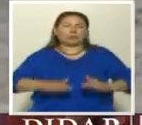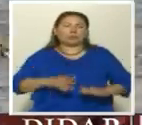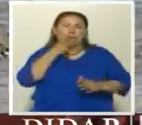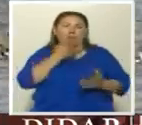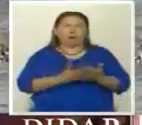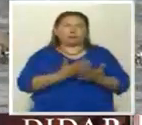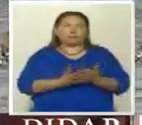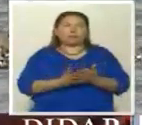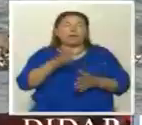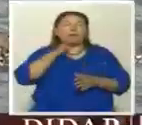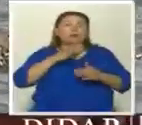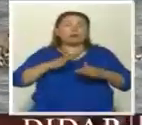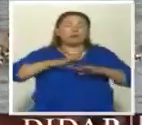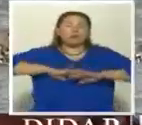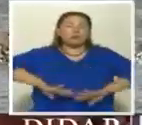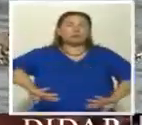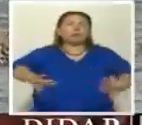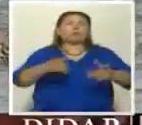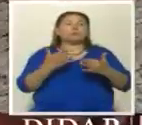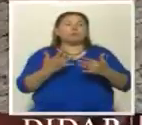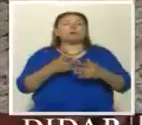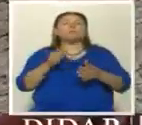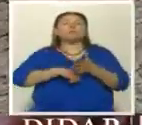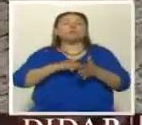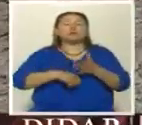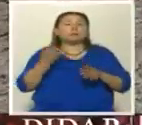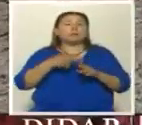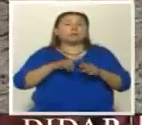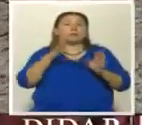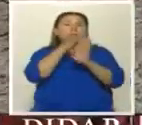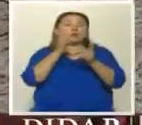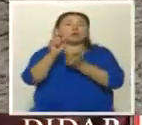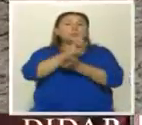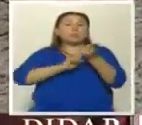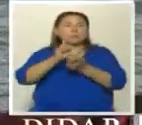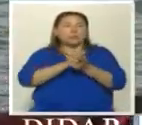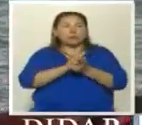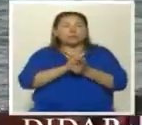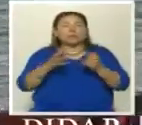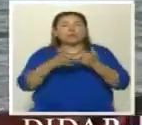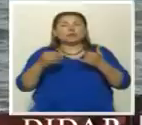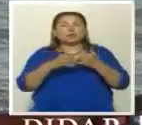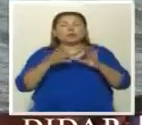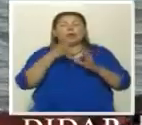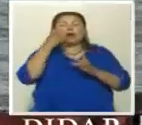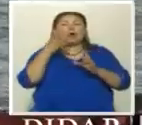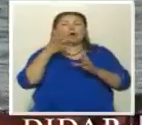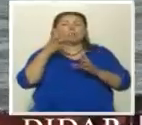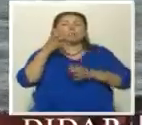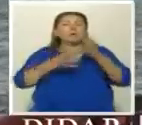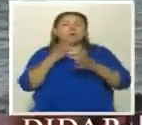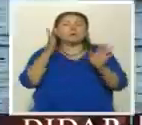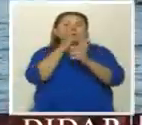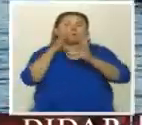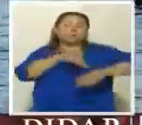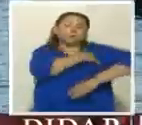көрсетеді. Су деңгейінің төмендеуіне бірнеше себеп бар. Ең бастысы климаттың өзгеруі. Жер шарындағы ауа температурасының көтерілуі.